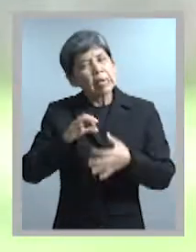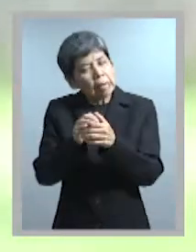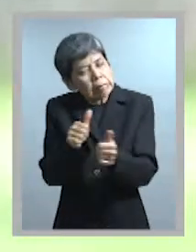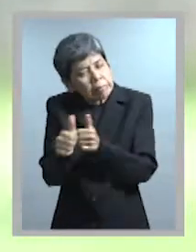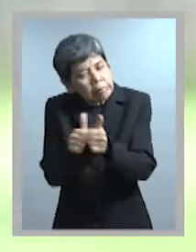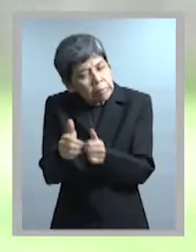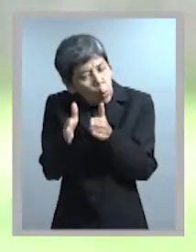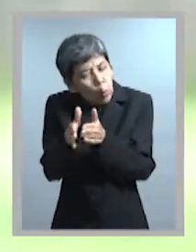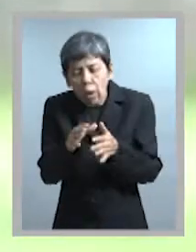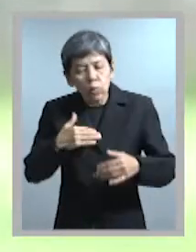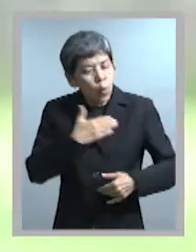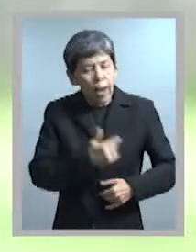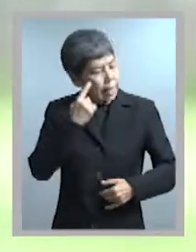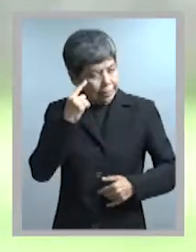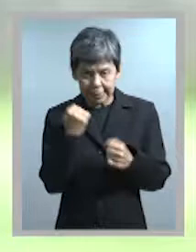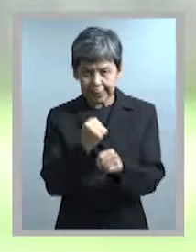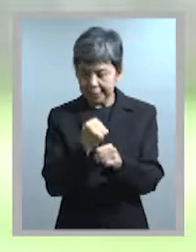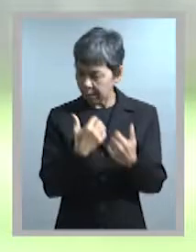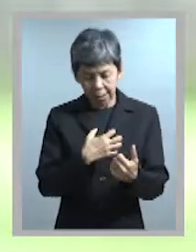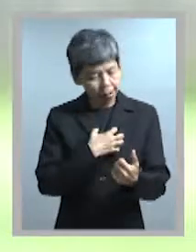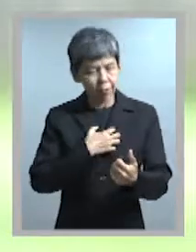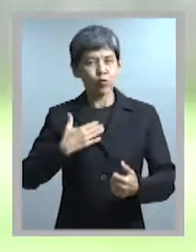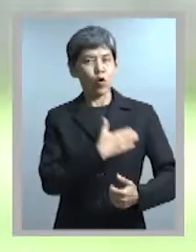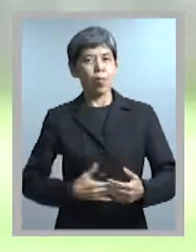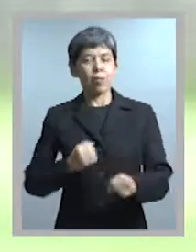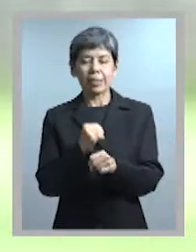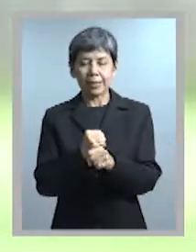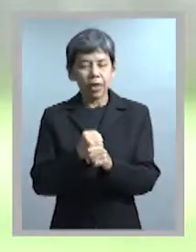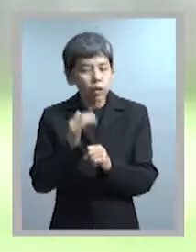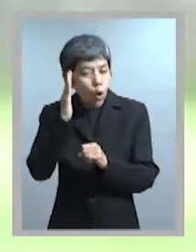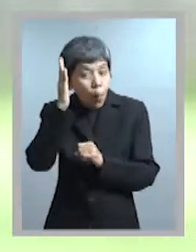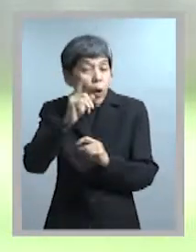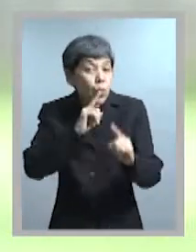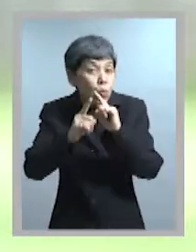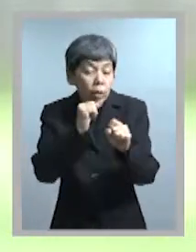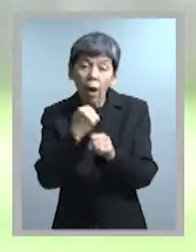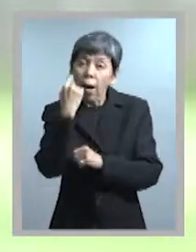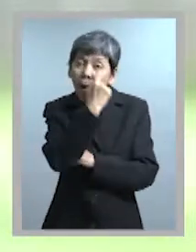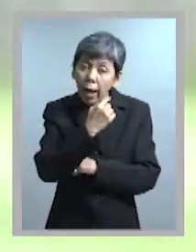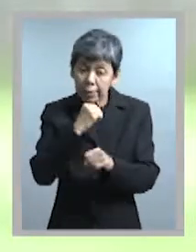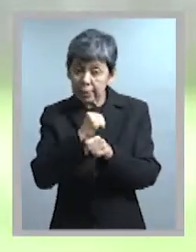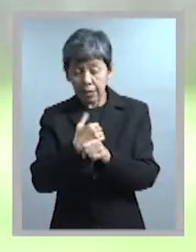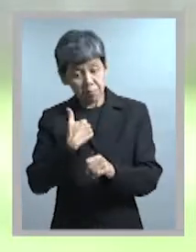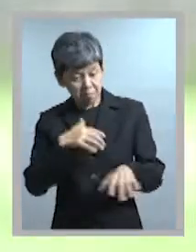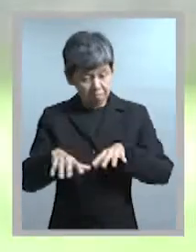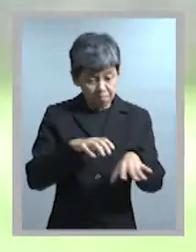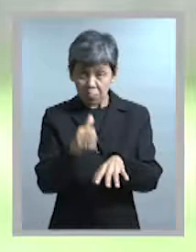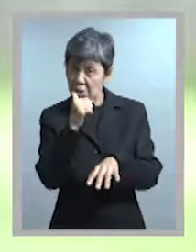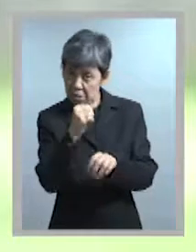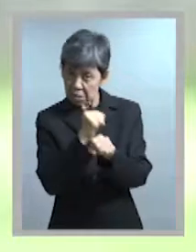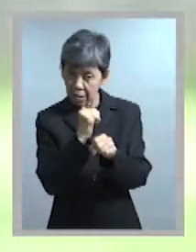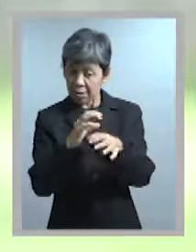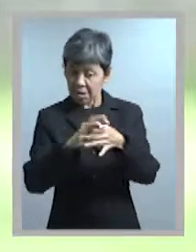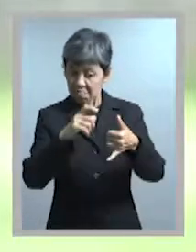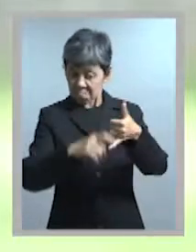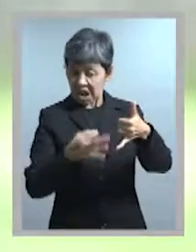ราพูดถึงกีฬาแข่งขันมากกว่าปีนี้เราก็เลยทำโทนนี้ออกมาแล้วอนาคตก็ค่อยไปคุยกันว่าใครที่ทำแล้วมีศักยภา